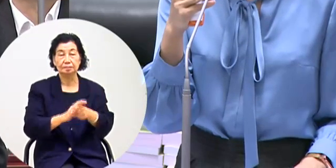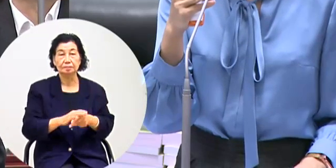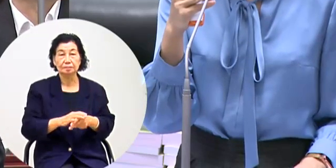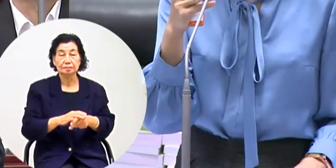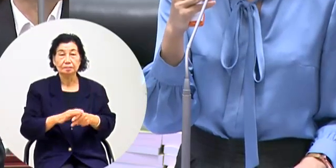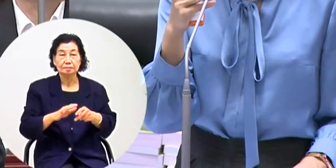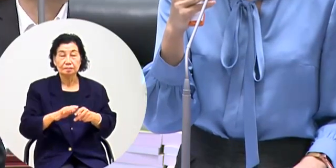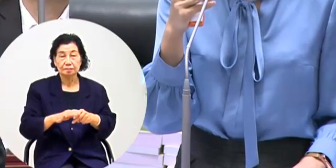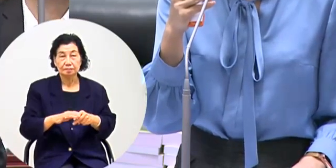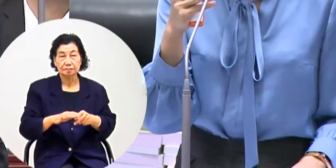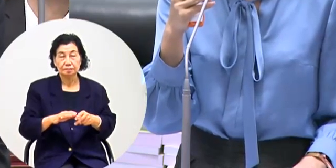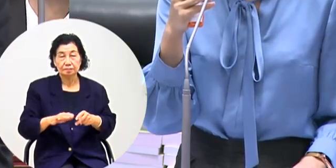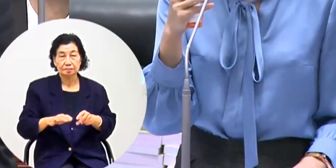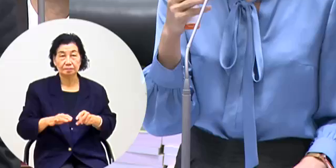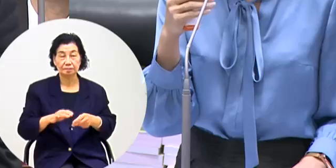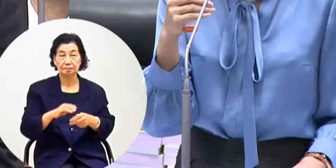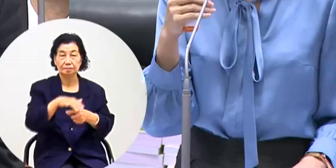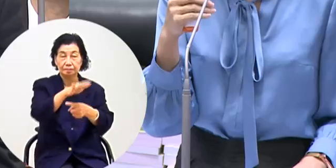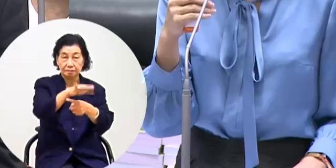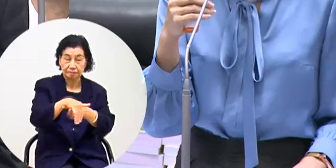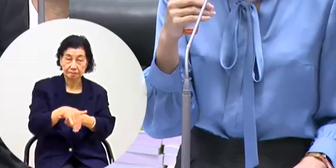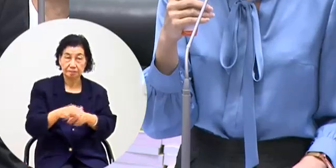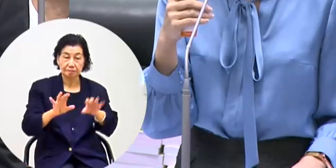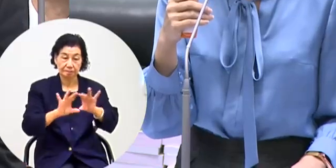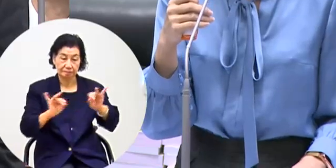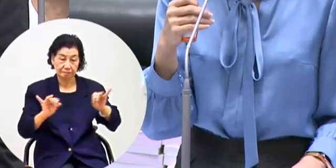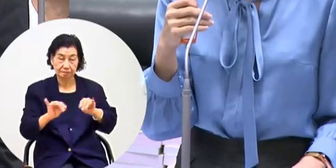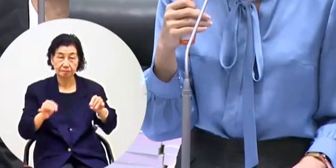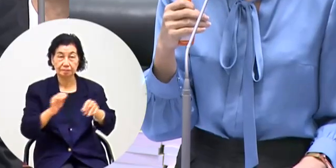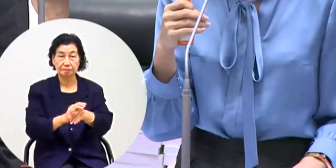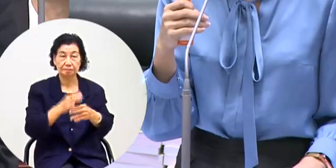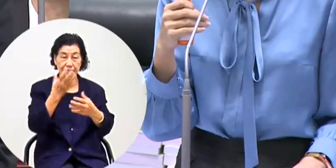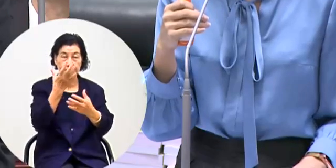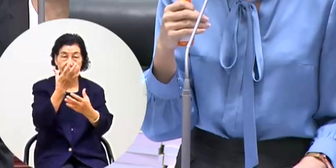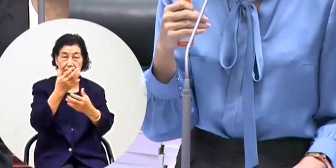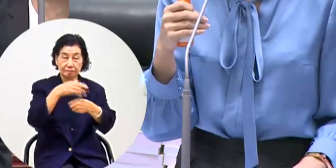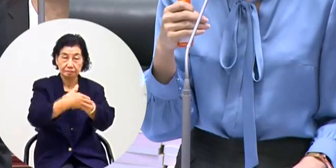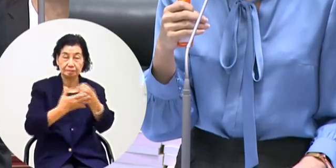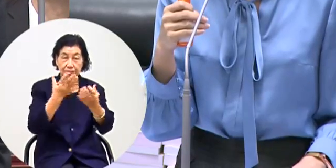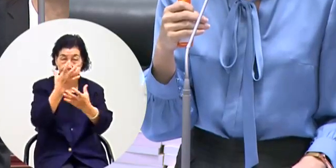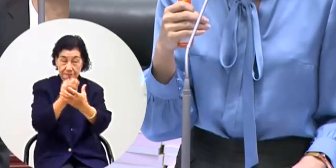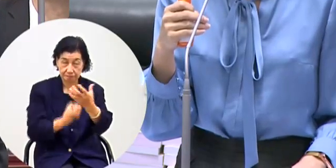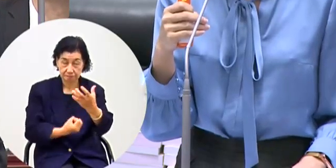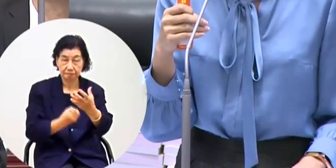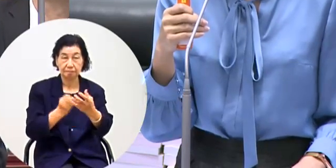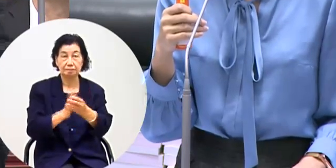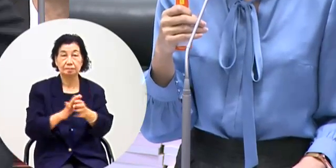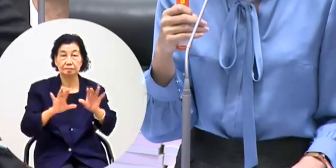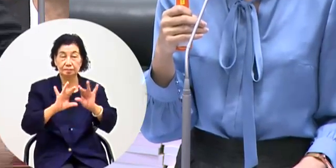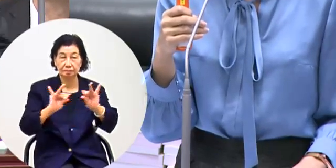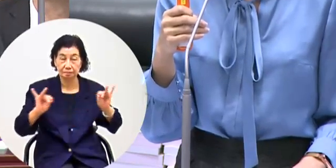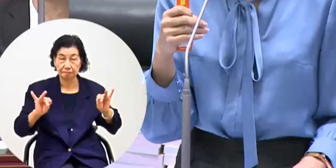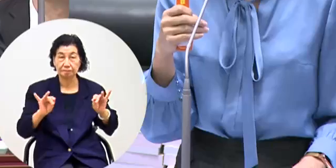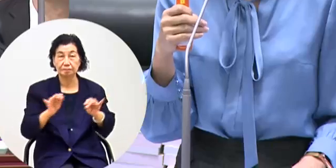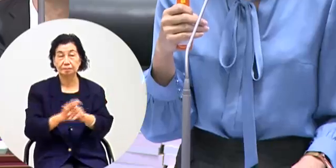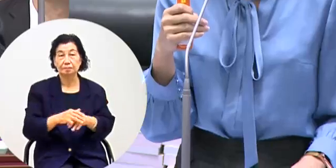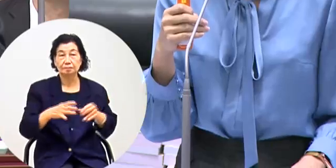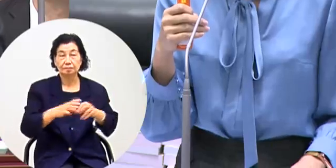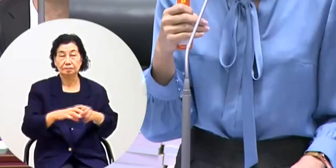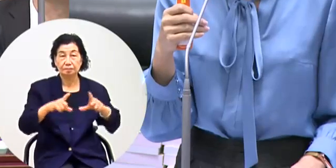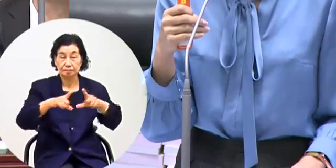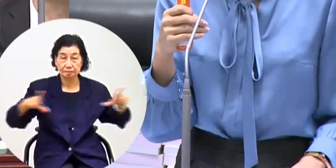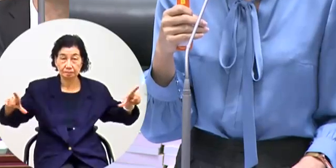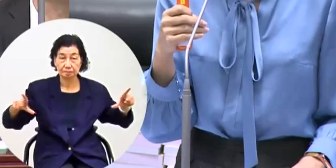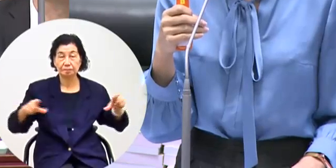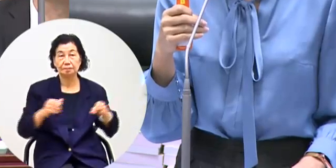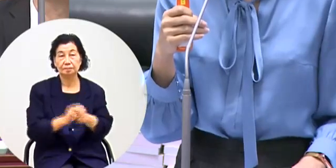就是比较少生产发展区，里面可能会出现局部的需求，比方说在北边，我们在比较属于